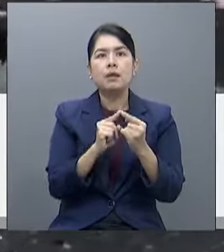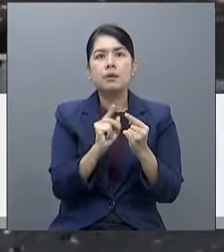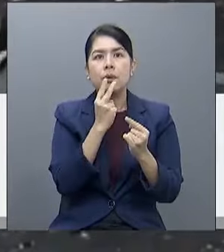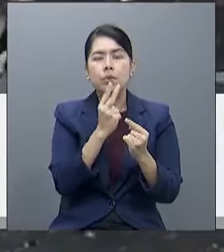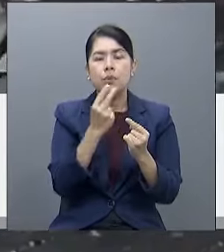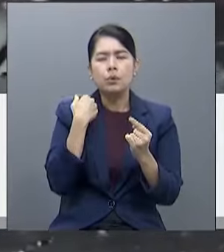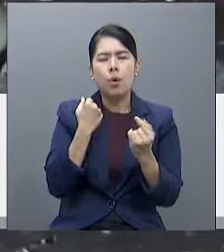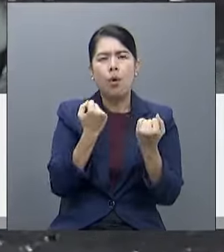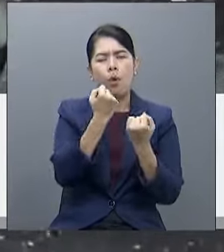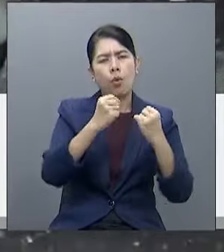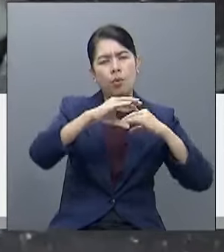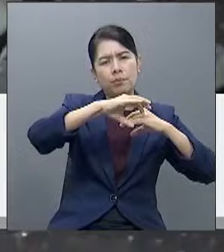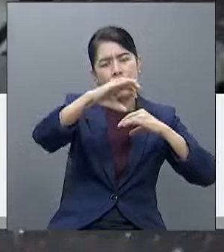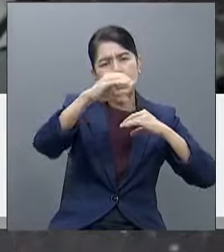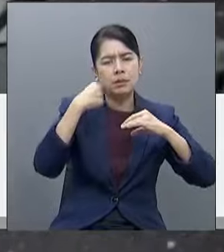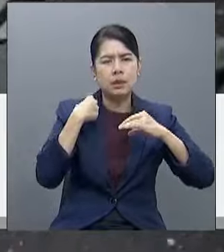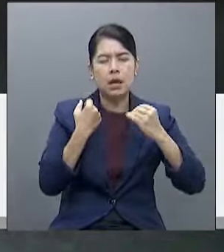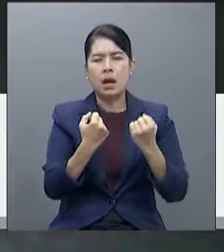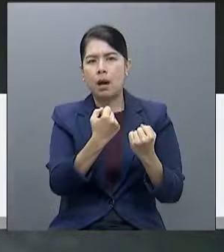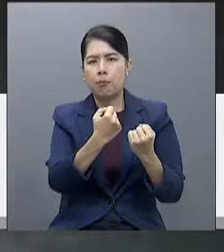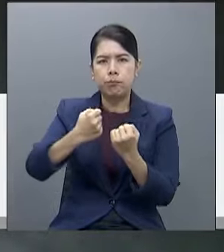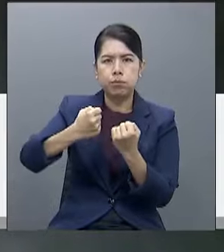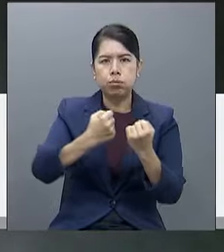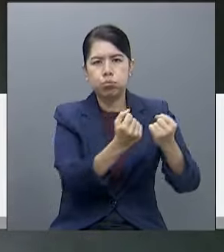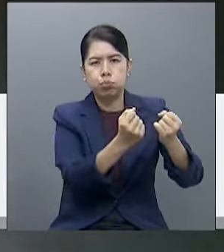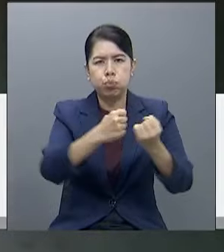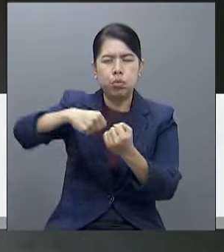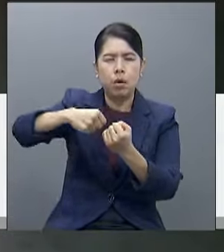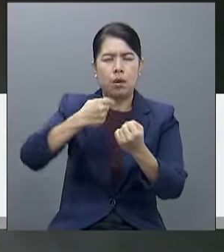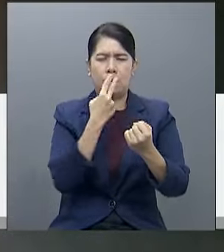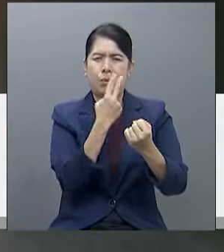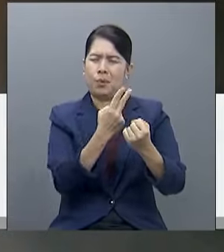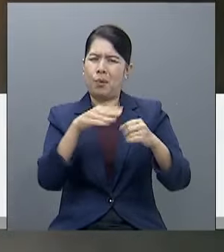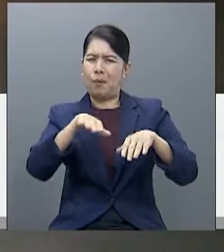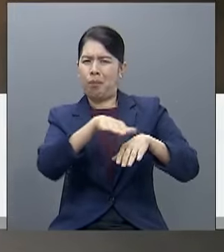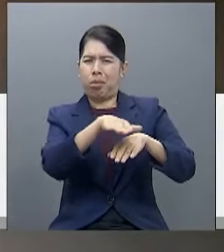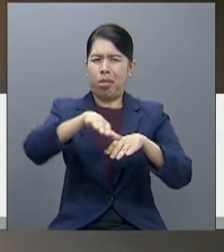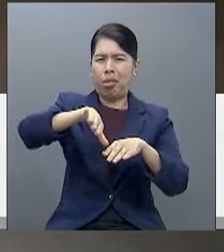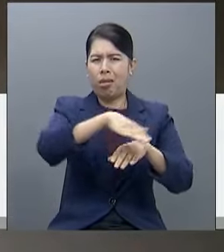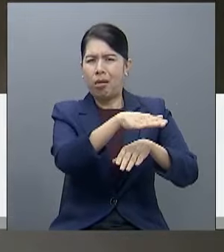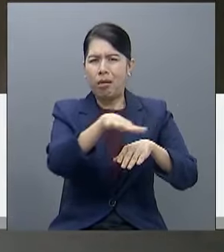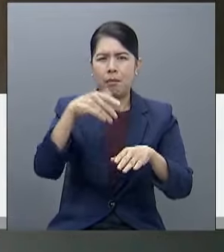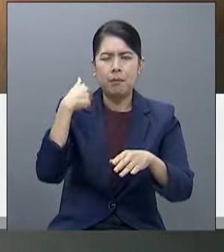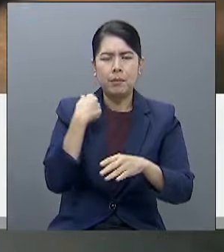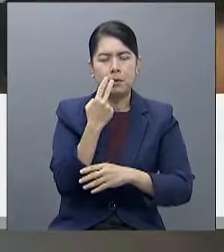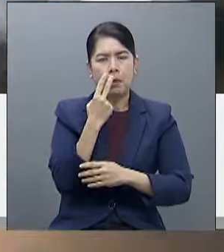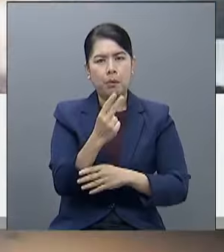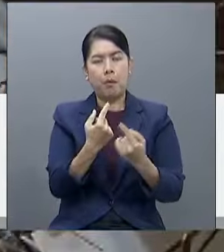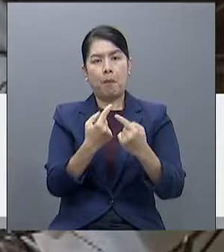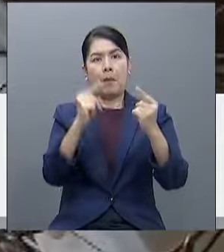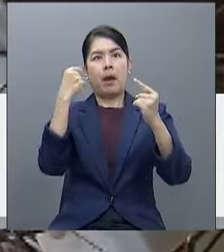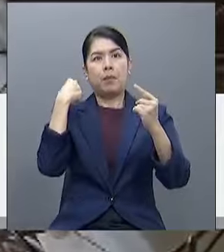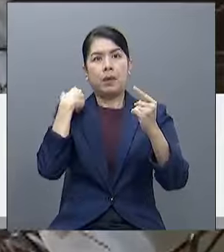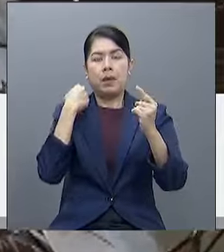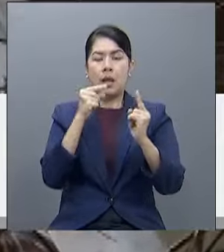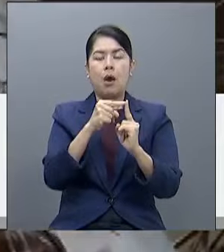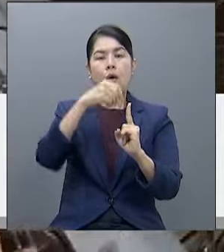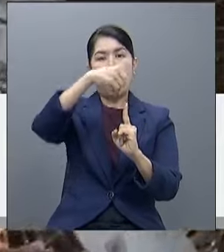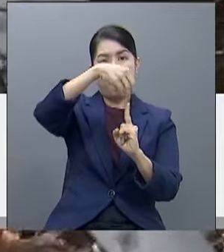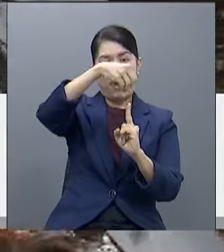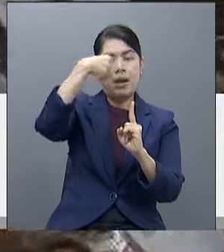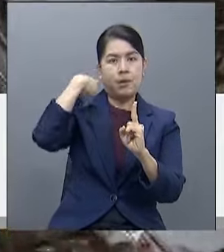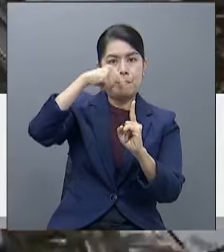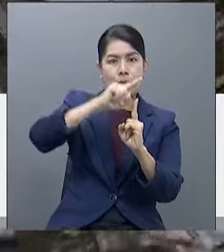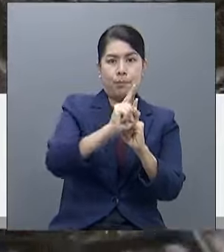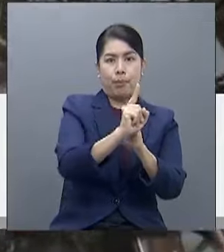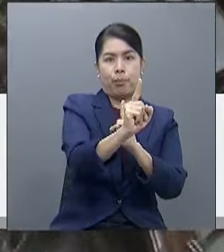สายไปมานะคะจนกระทั่งเสียหลักพุ่งชนเสาไฟฟ้าริมทางแล้วก็พากันล้มไปหลายต้นค่ะ